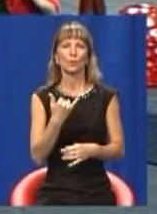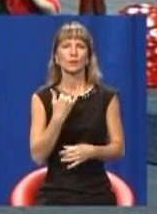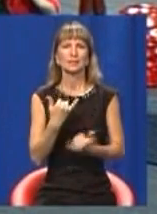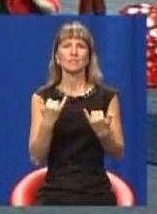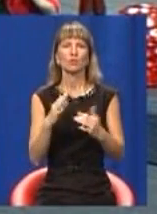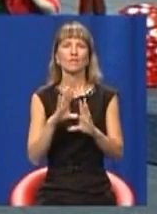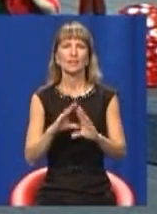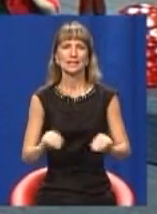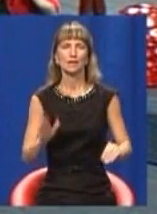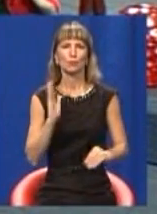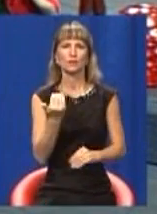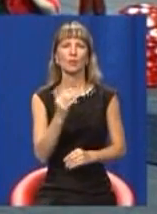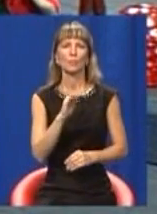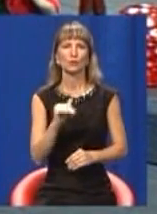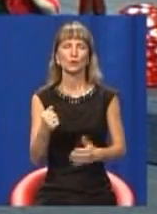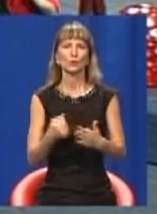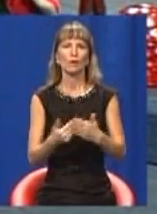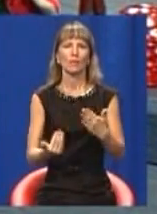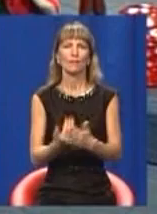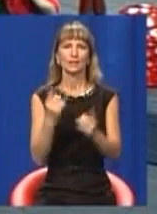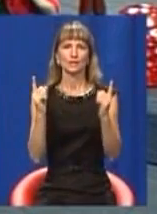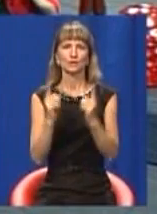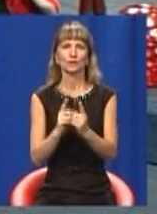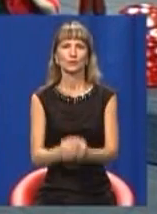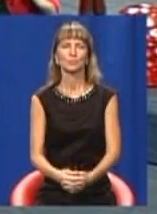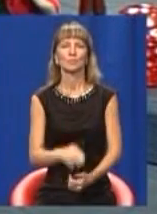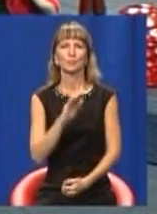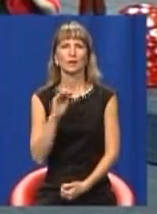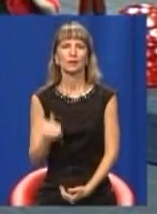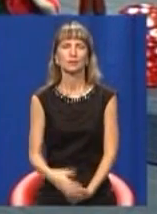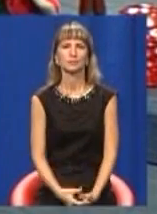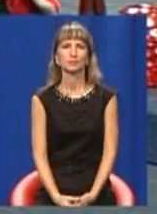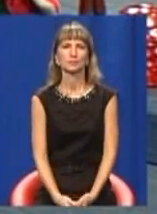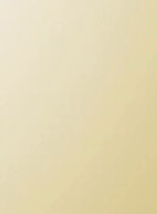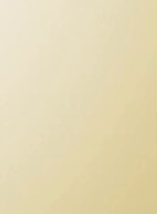Ну, на сьогодні у нас все, тому будемо з вами прощатися. До нових зустрічей. Пока.